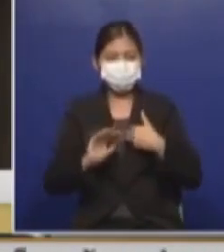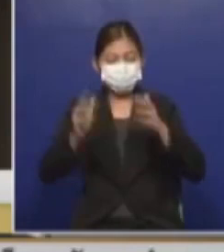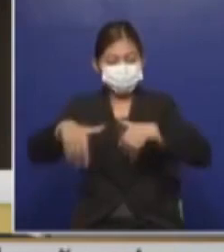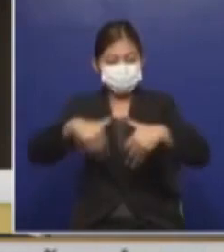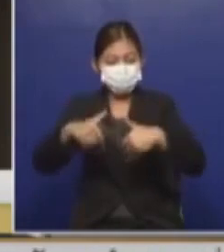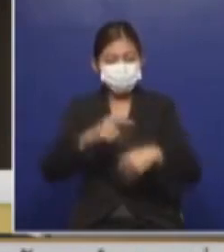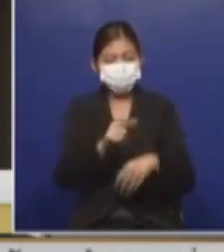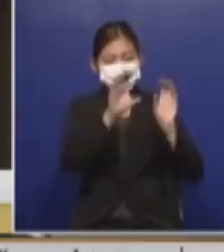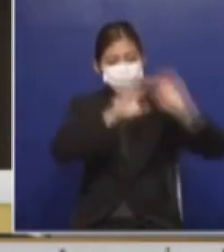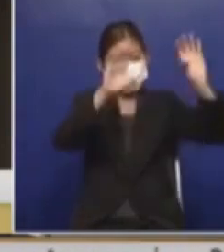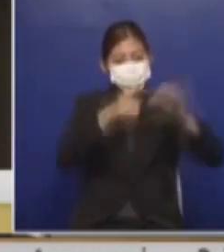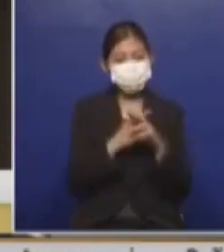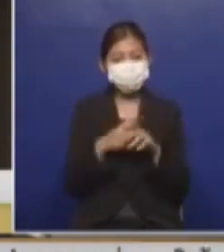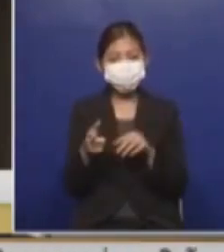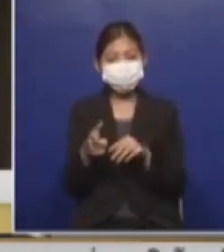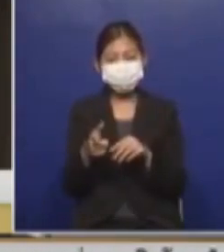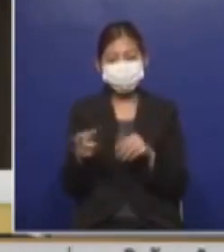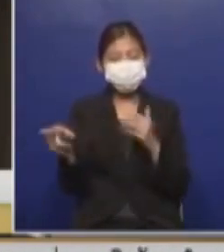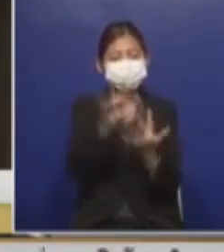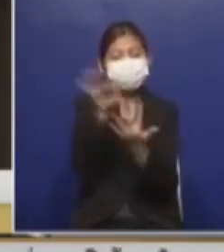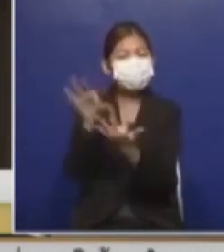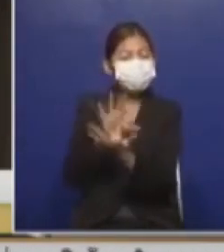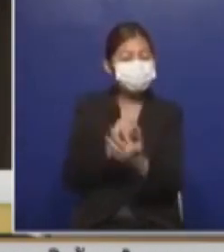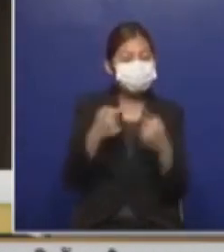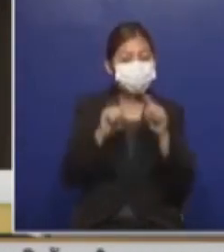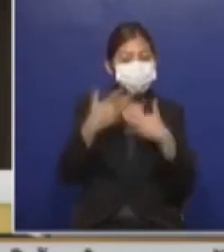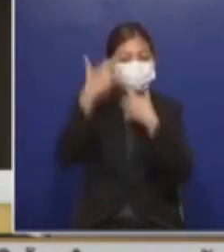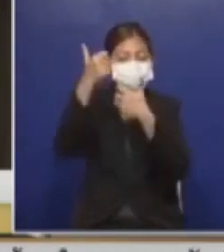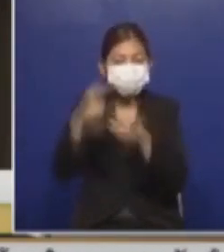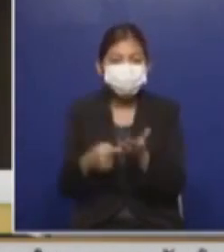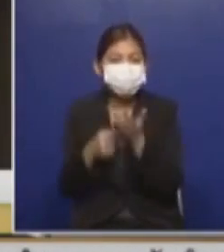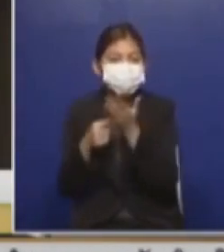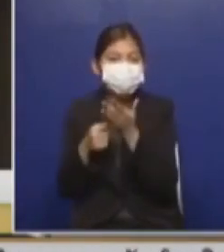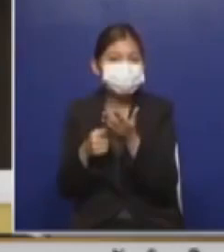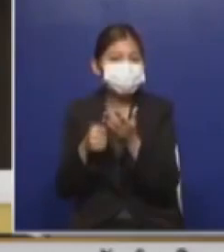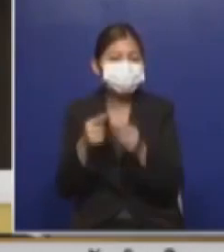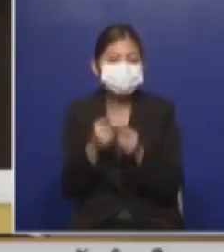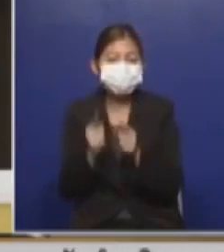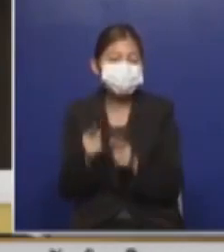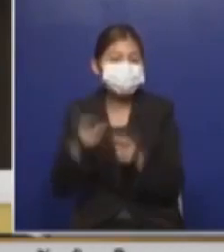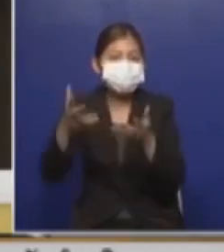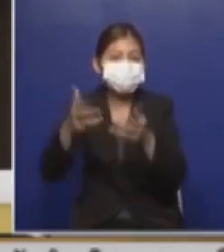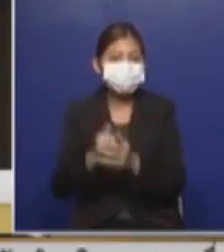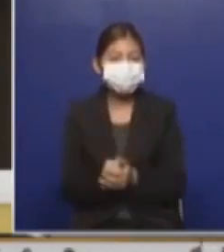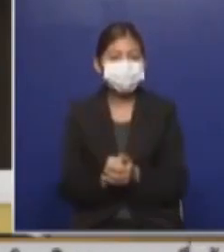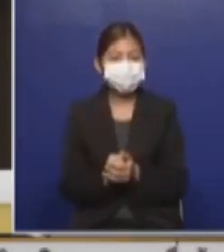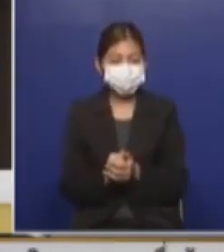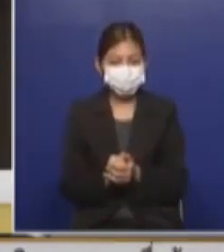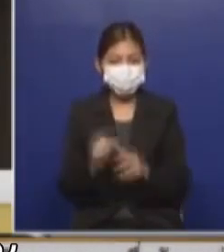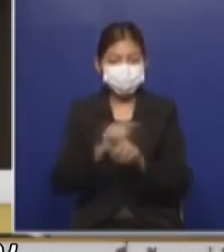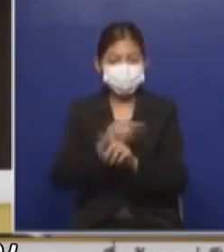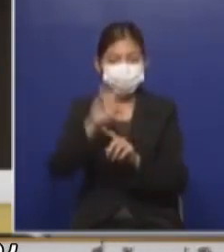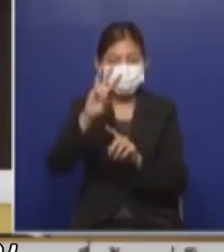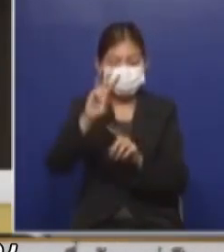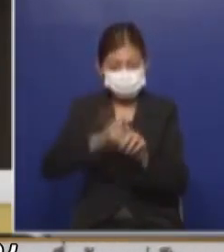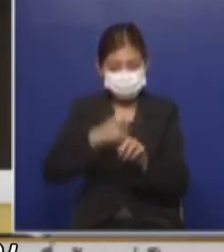าล้อเล่นกันแบบนี้เหรอครับท่านประธานหากนับตั้งแต่วันที่6เมษายนที่เป็นวันเริ่มต้นของการระบาดระลอกที่3จ